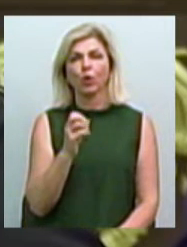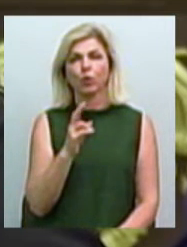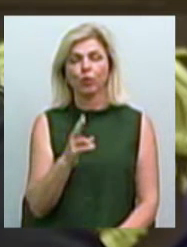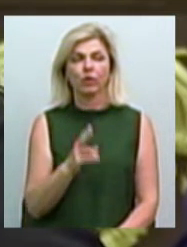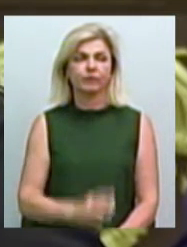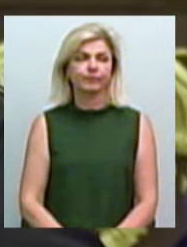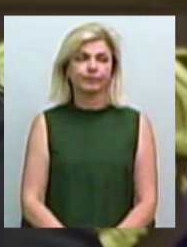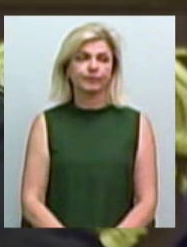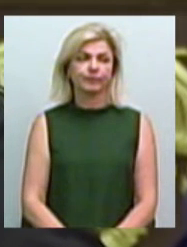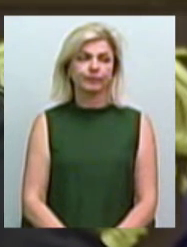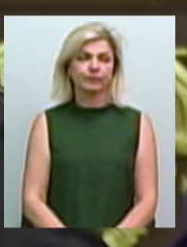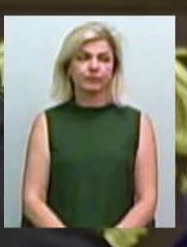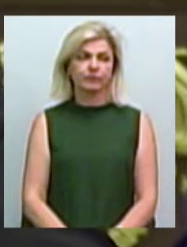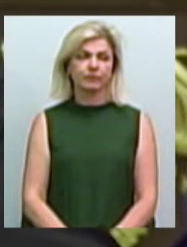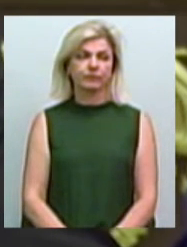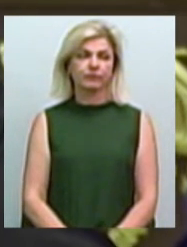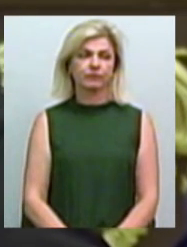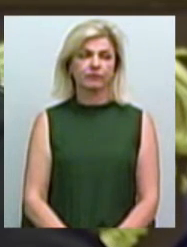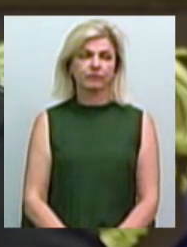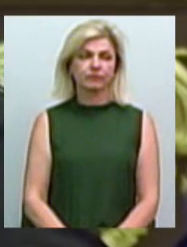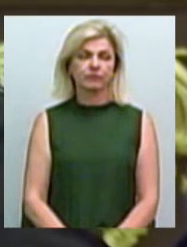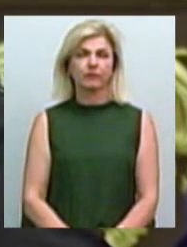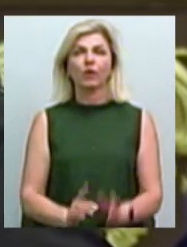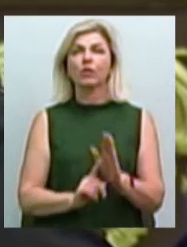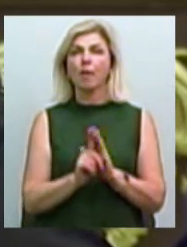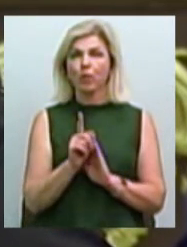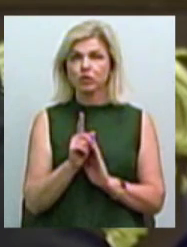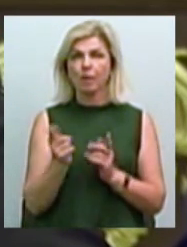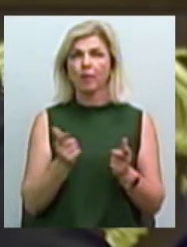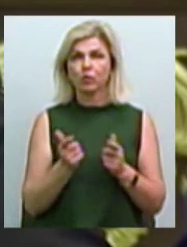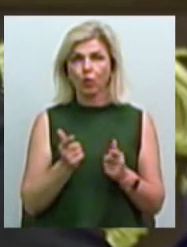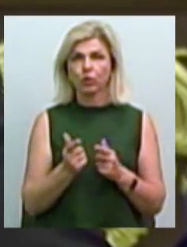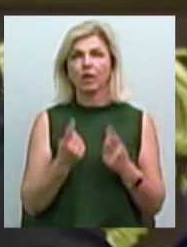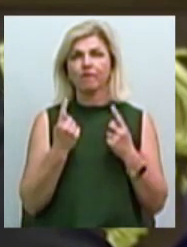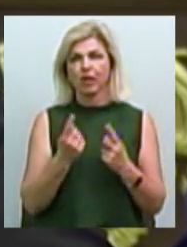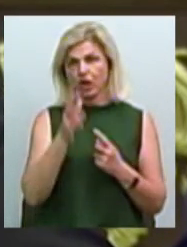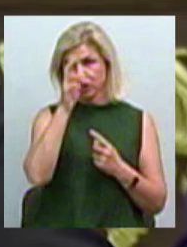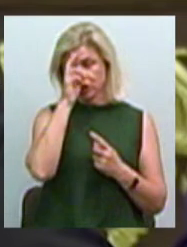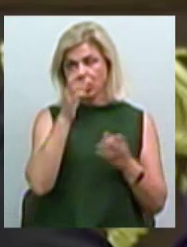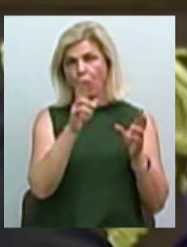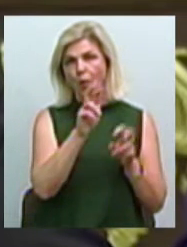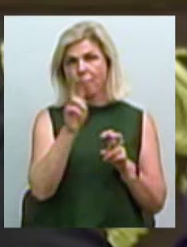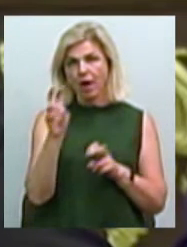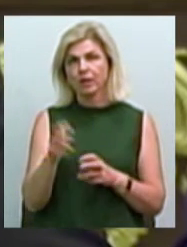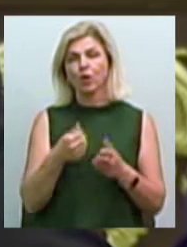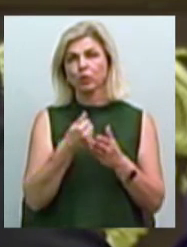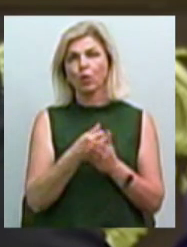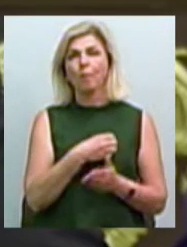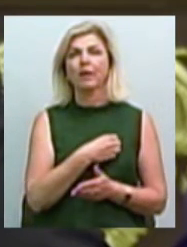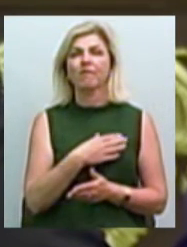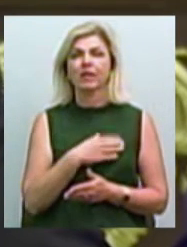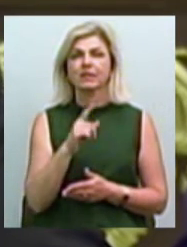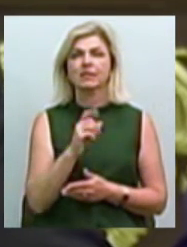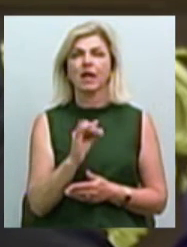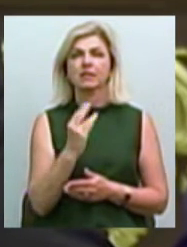економіки та торгівлі Тимофій Мілованов. Розпочати підготовку великих державних компаній до приватизації